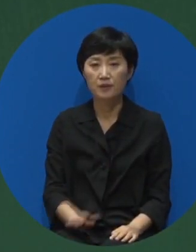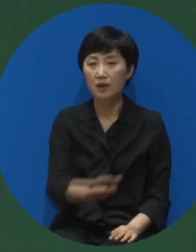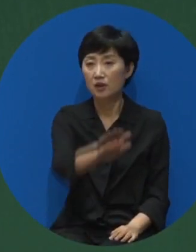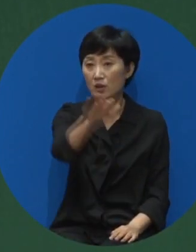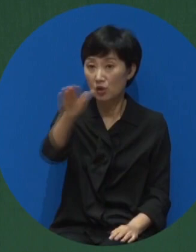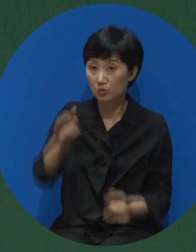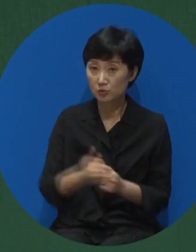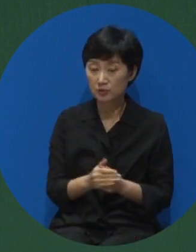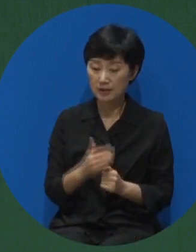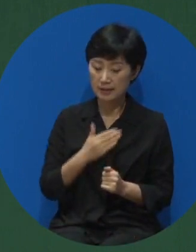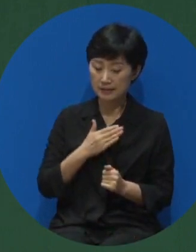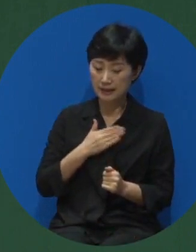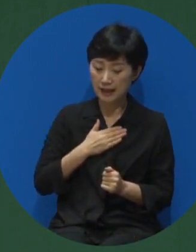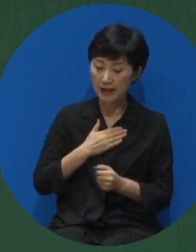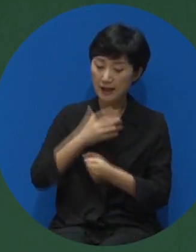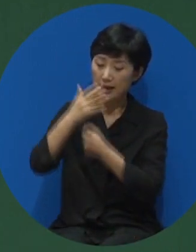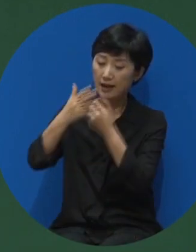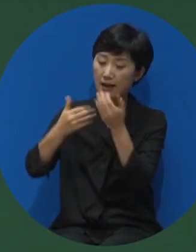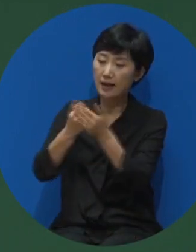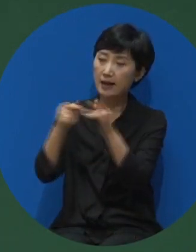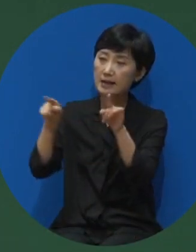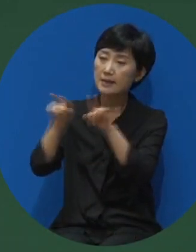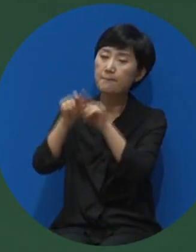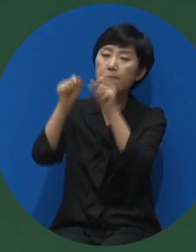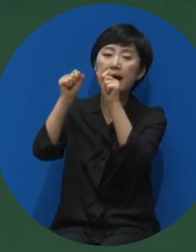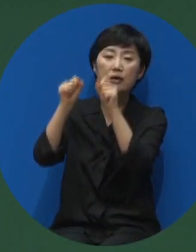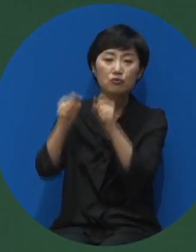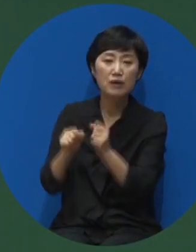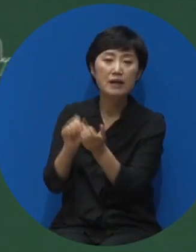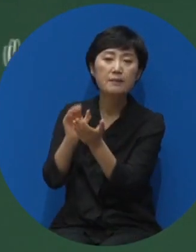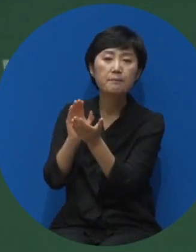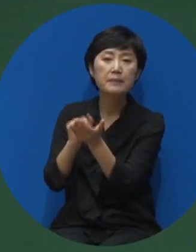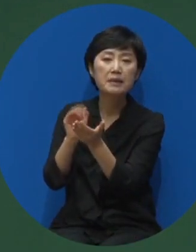임마누엘의 비밀 누리는 첫 번째 비밀이에요.